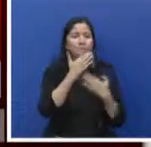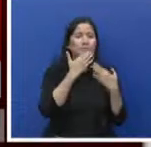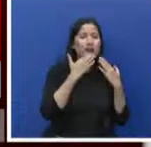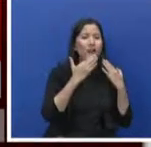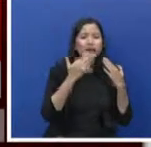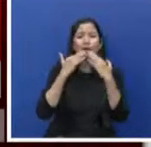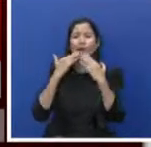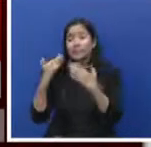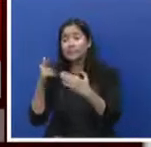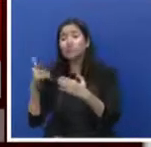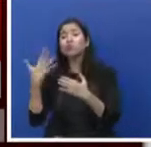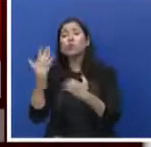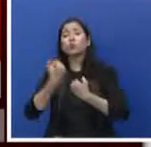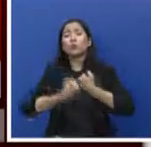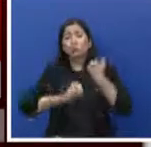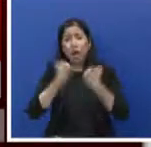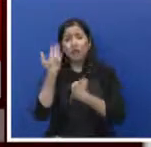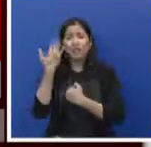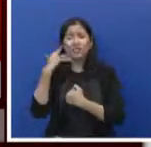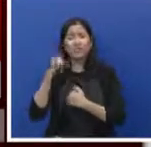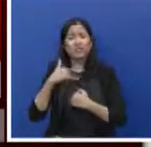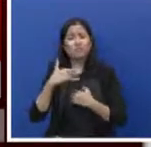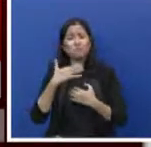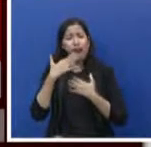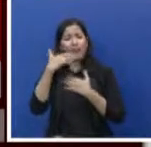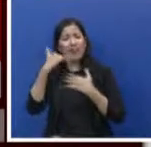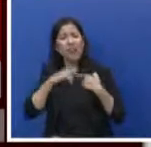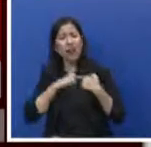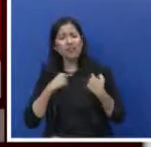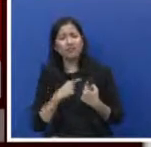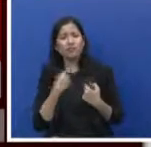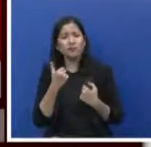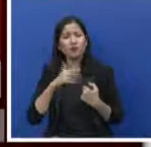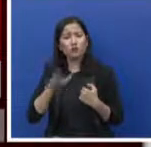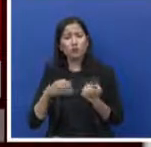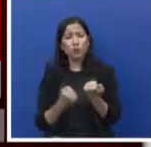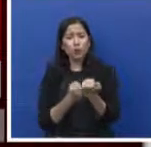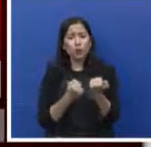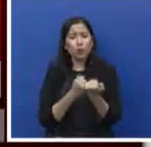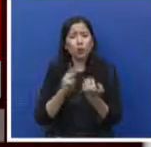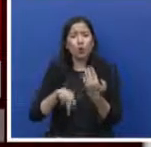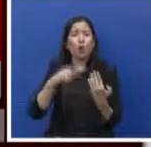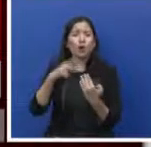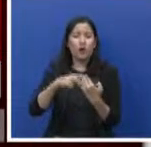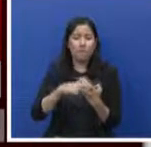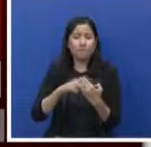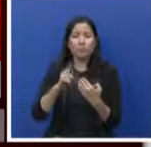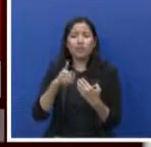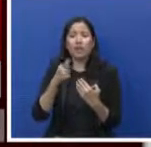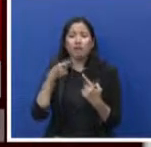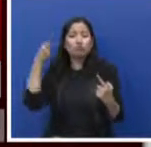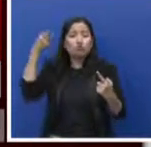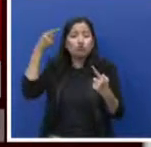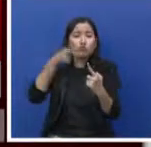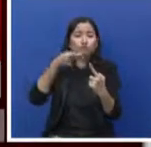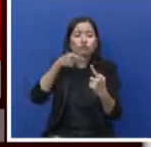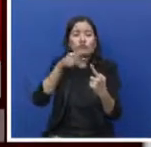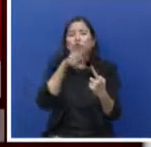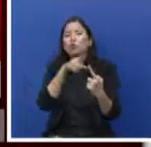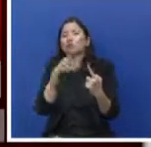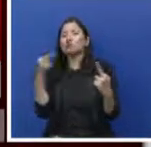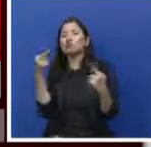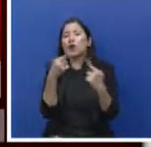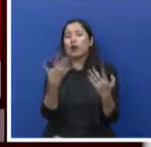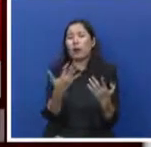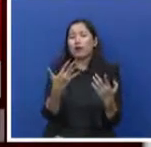ya untuk segala upaya dan juga tadi panggilan mulianya untuk dapat mendukung seluruh program yang menuju satu tujuan utama yaitu menyehatkan